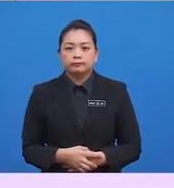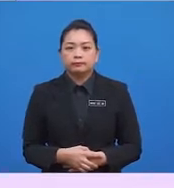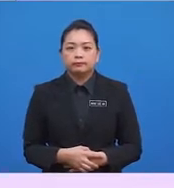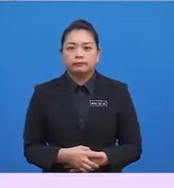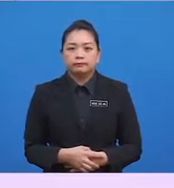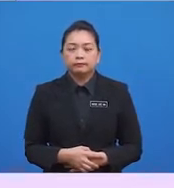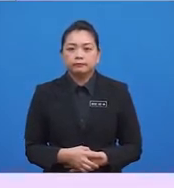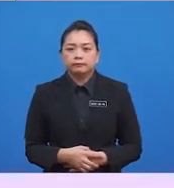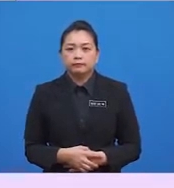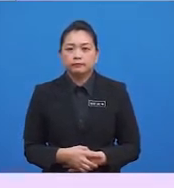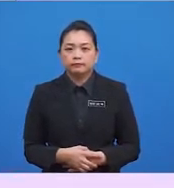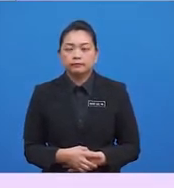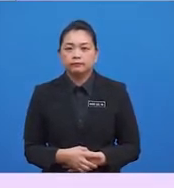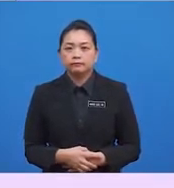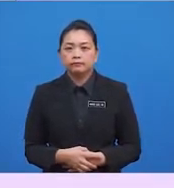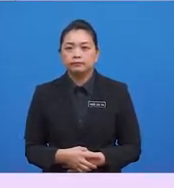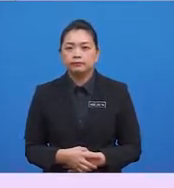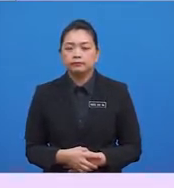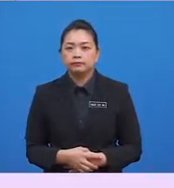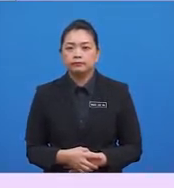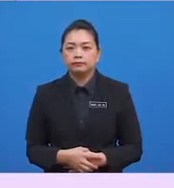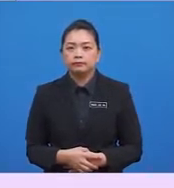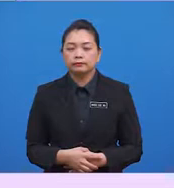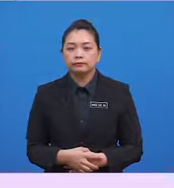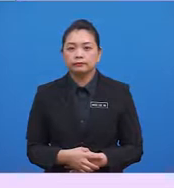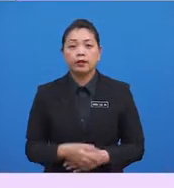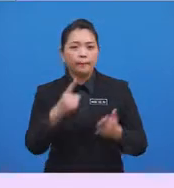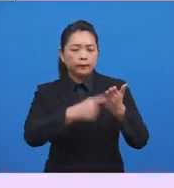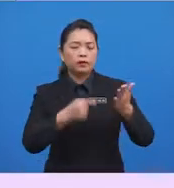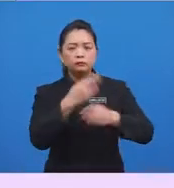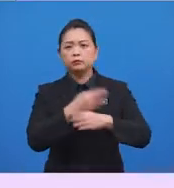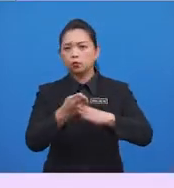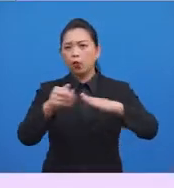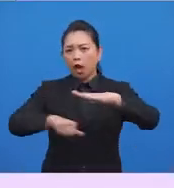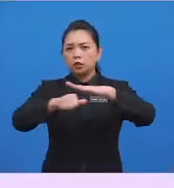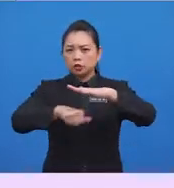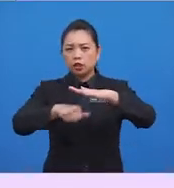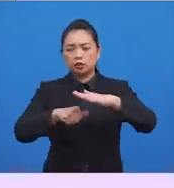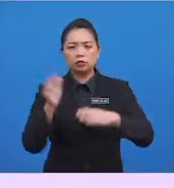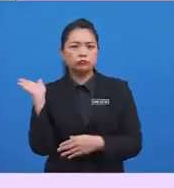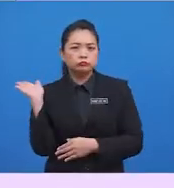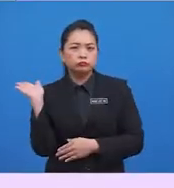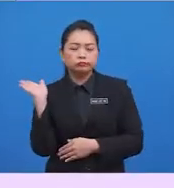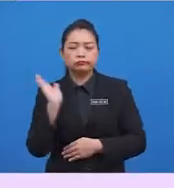Seterusnya, cikgu akan menerangkan apakah bentuk asas bagi bentuk tiga dimensi ini.